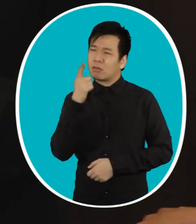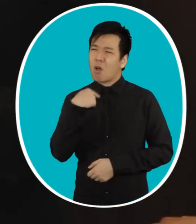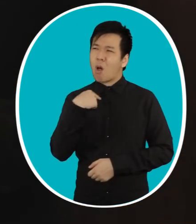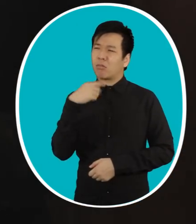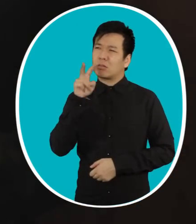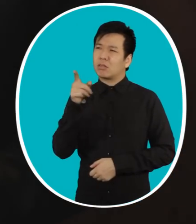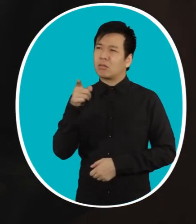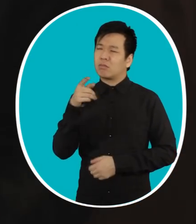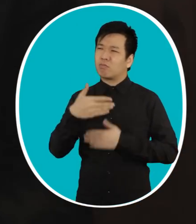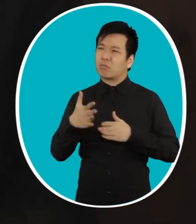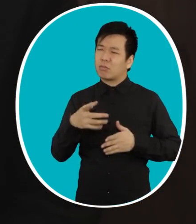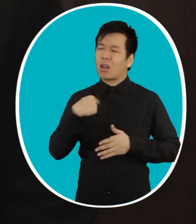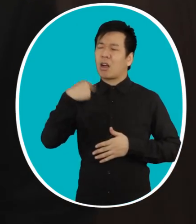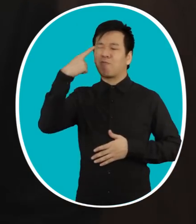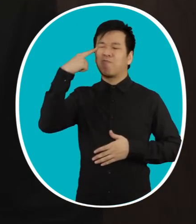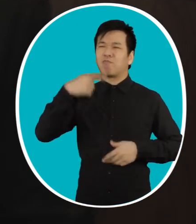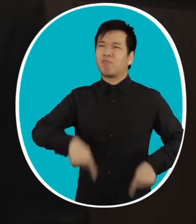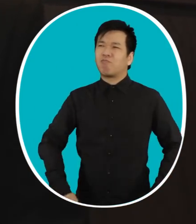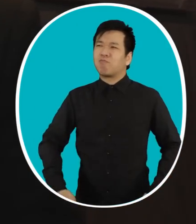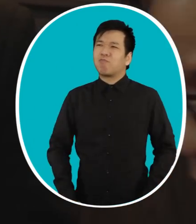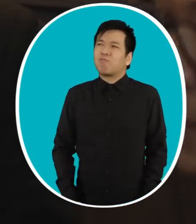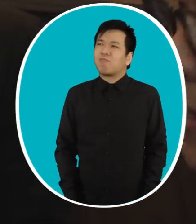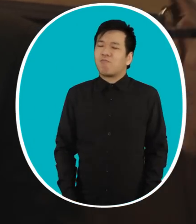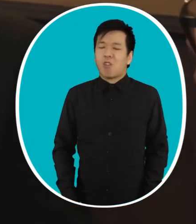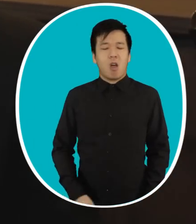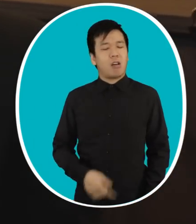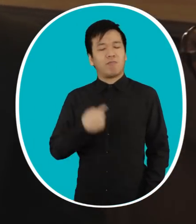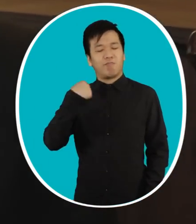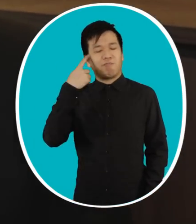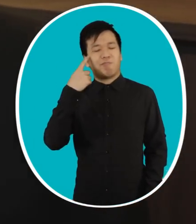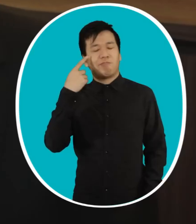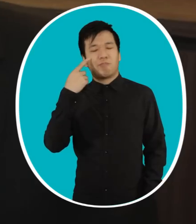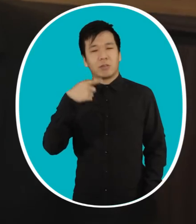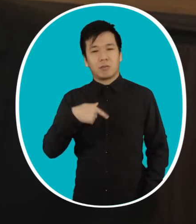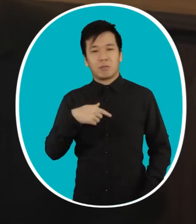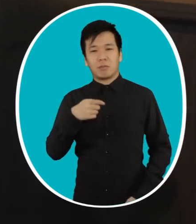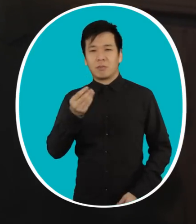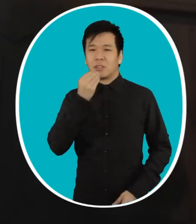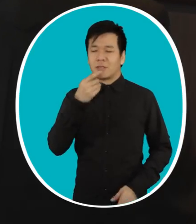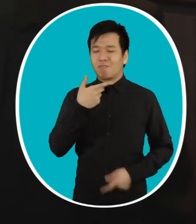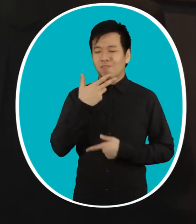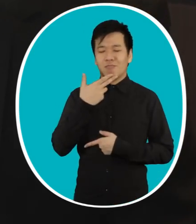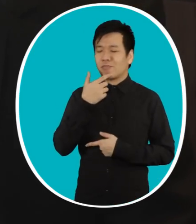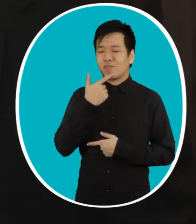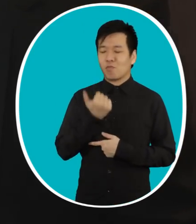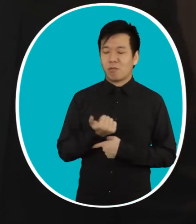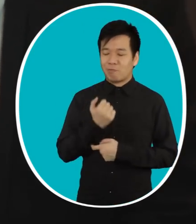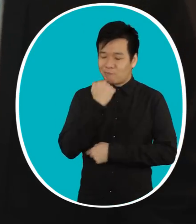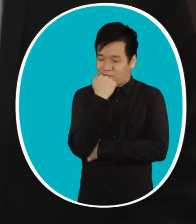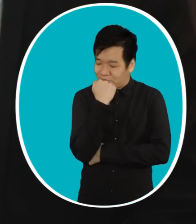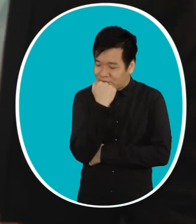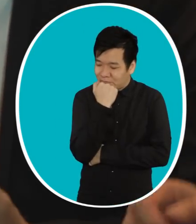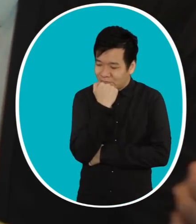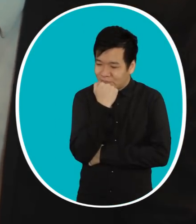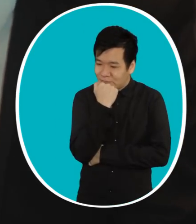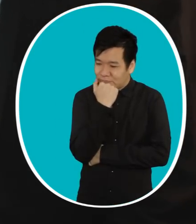佢個盒就諗起佢雙腿。 係啊，啱啦， 啱啦。咁我。是不是想起他雙腿吃零舍好吃 為什麼你這 樣